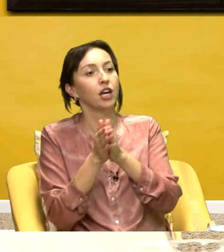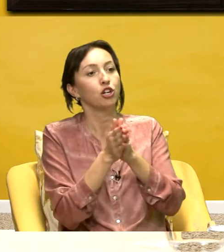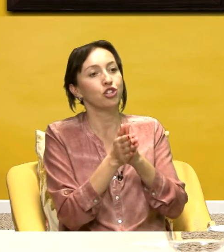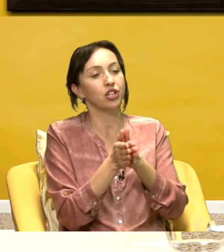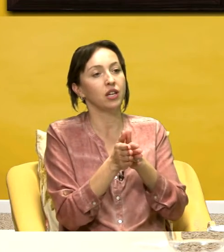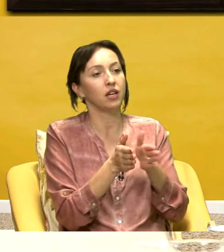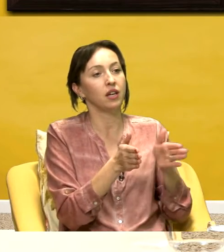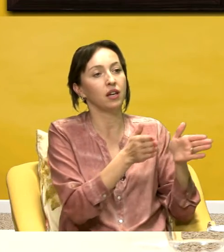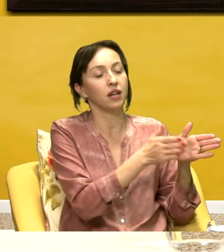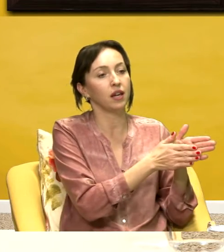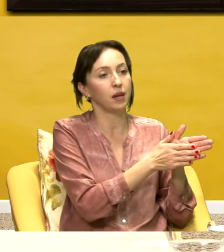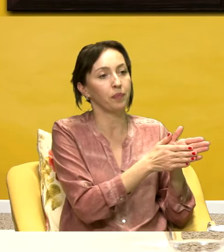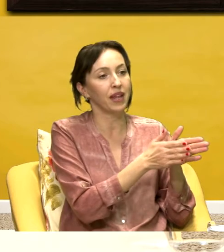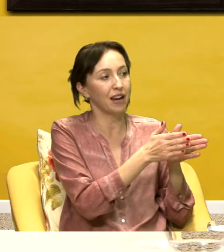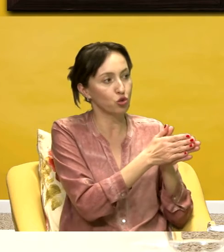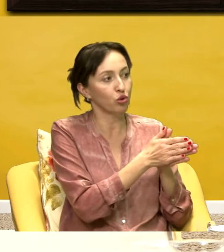complementar și